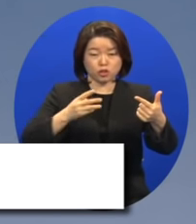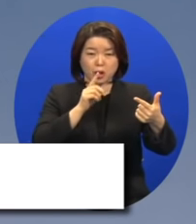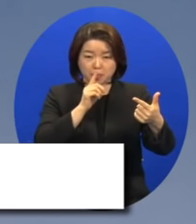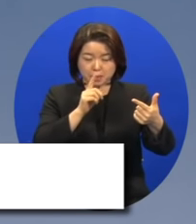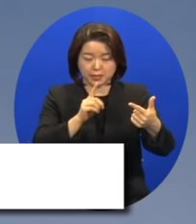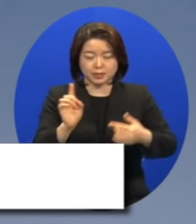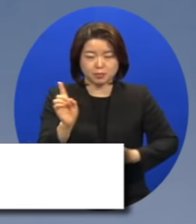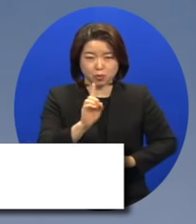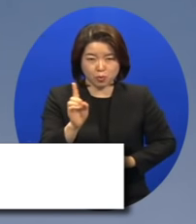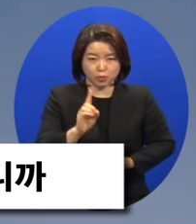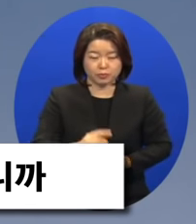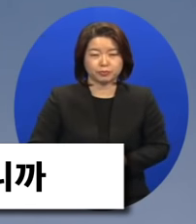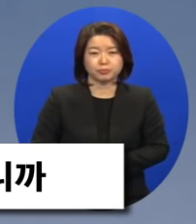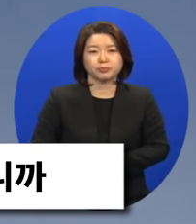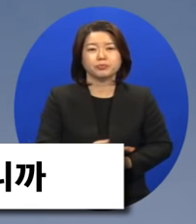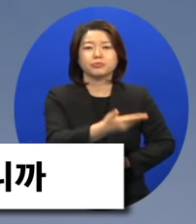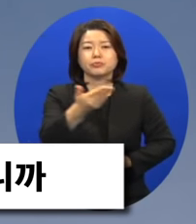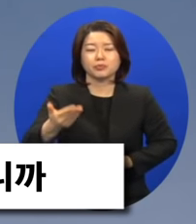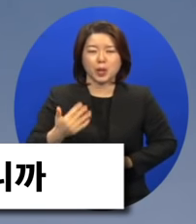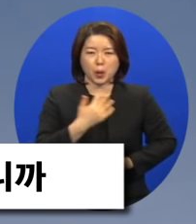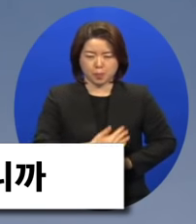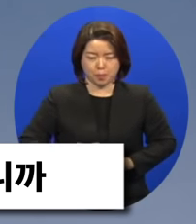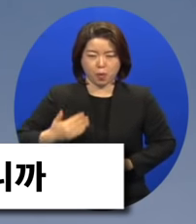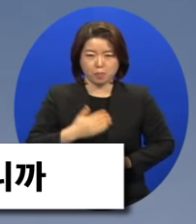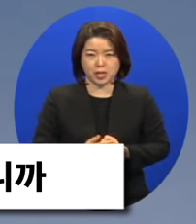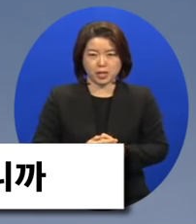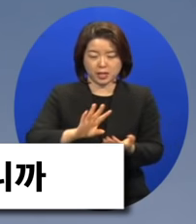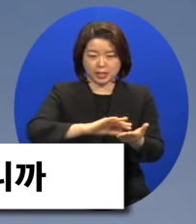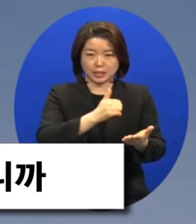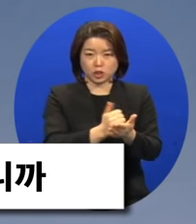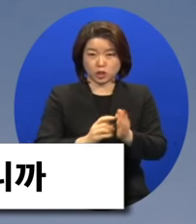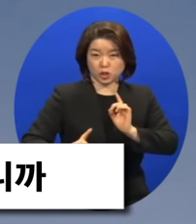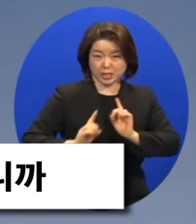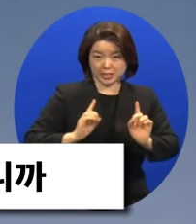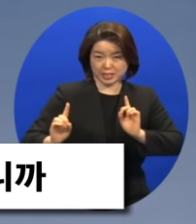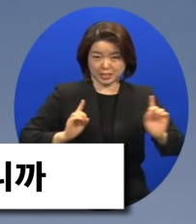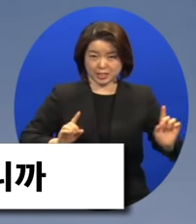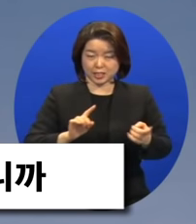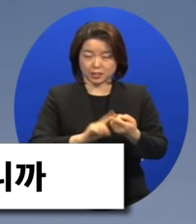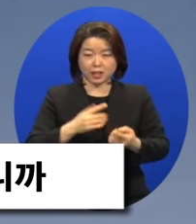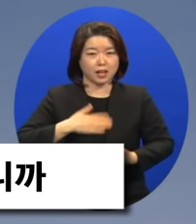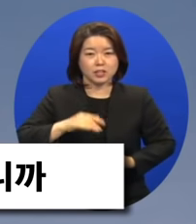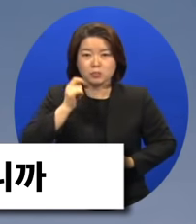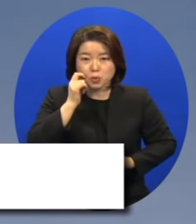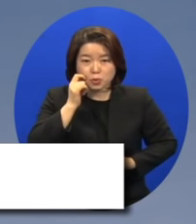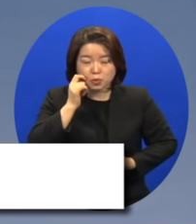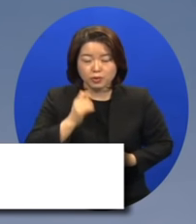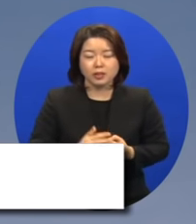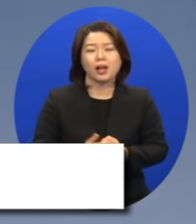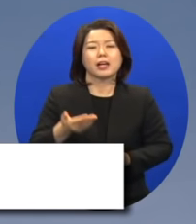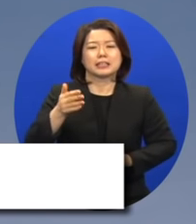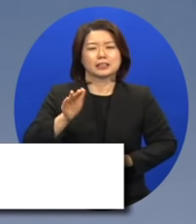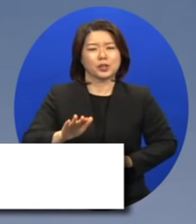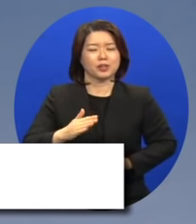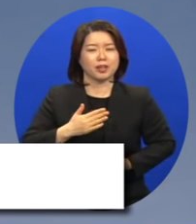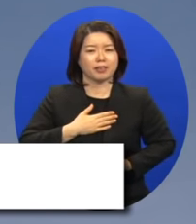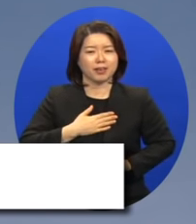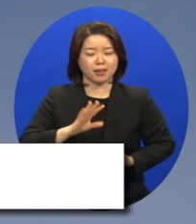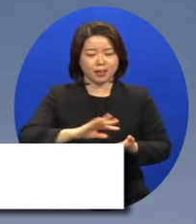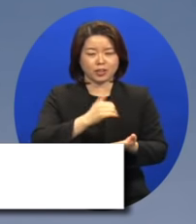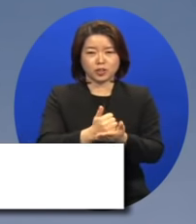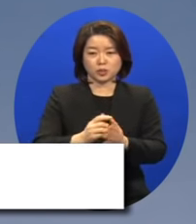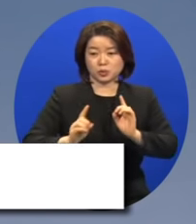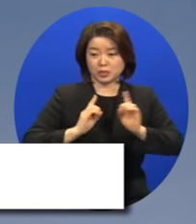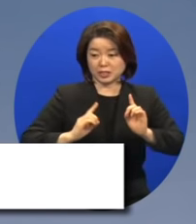이렇게말합니다. 여러분의몸이그리스도의지체임을알지못합니까 ?그렇다면내가그리스도의지체